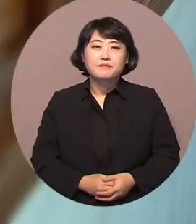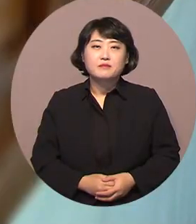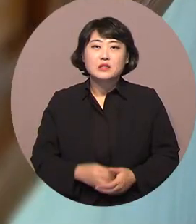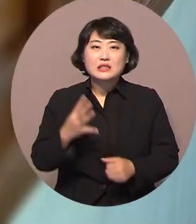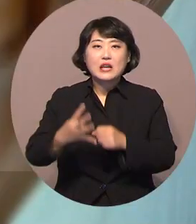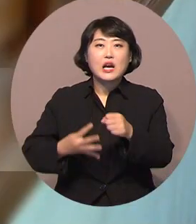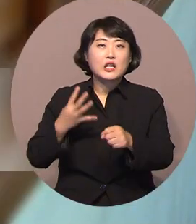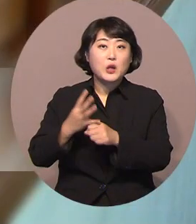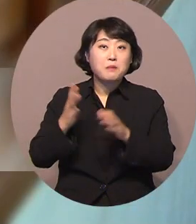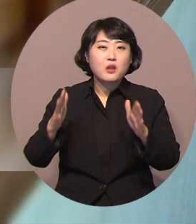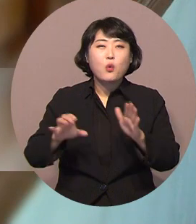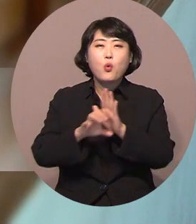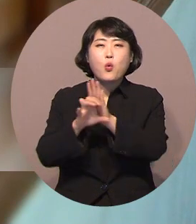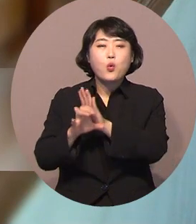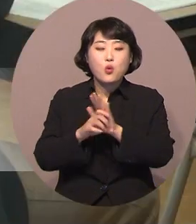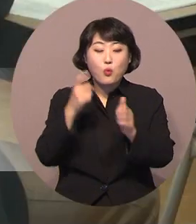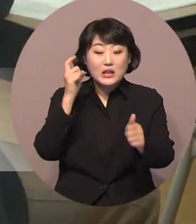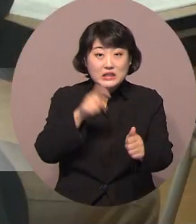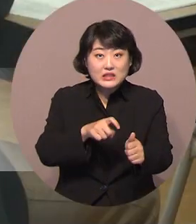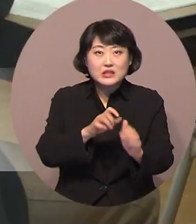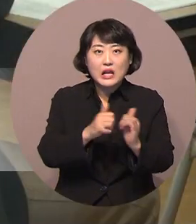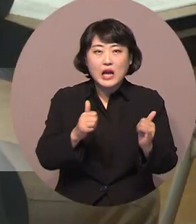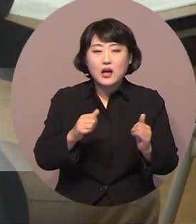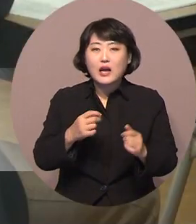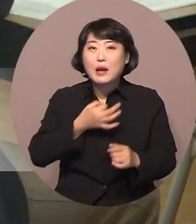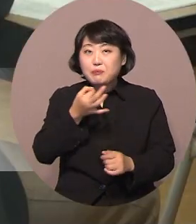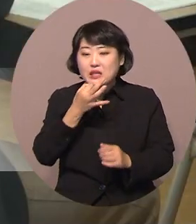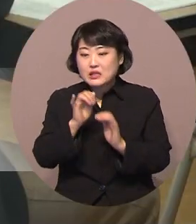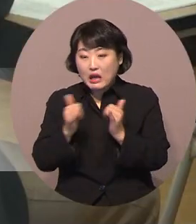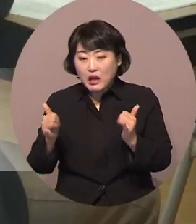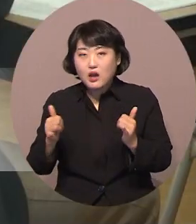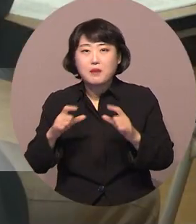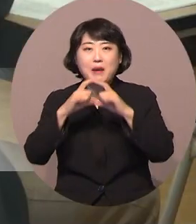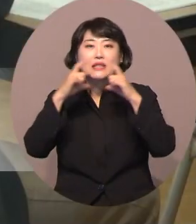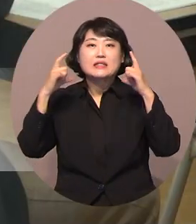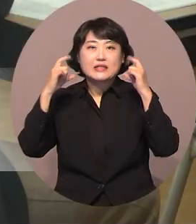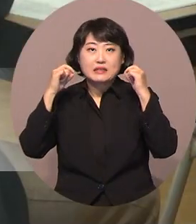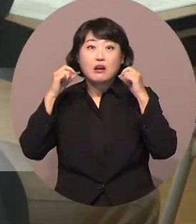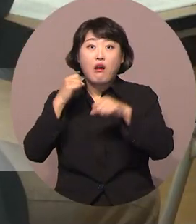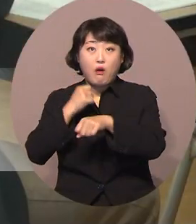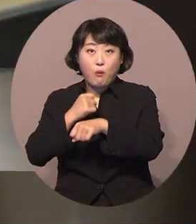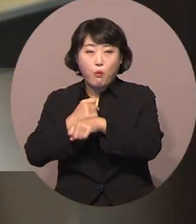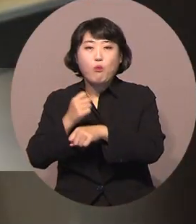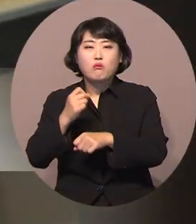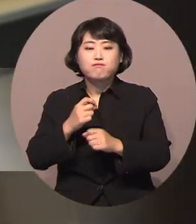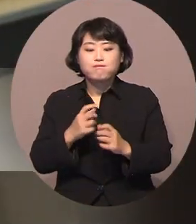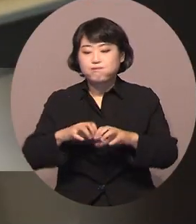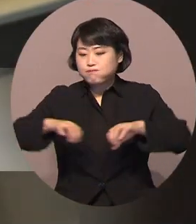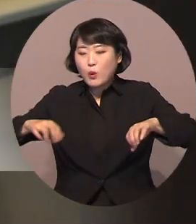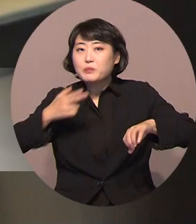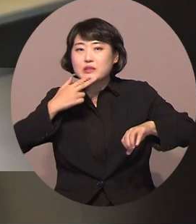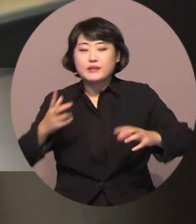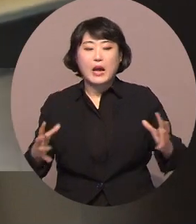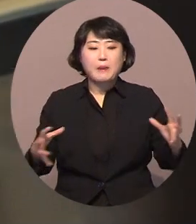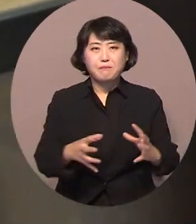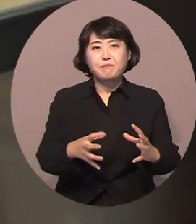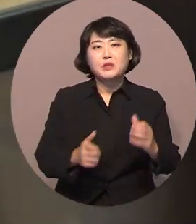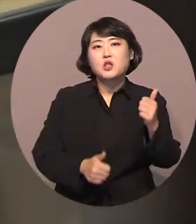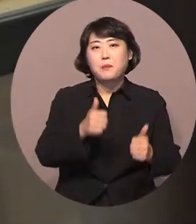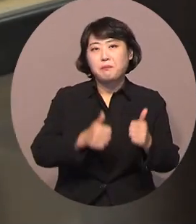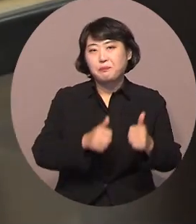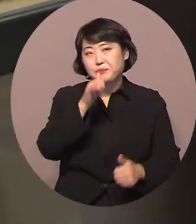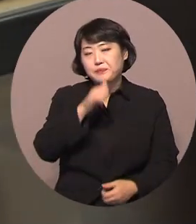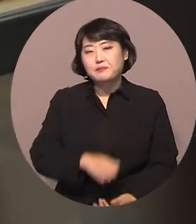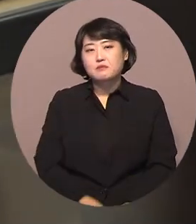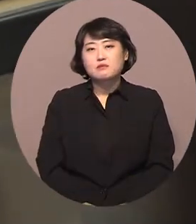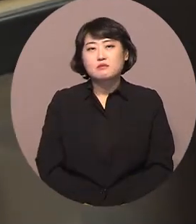4년 만에 코로나19 확진자나 유증상자도 마스크를 쓴 채 별도의 분리 없이 시험을 치릅니다.